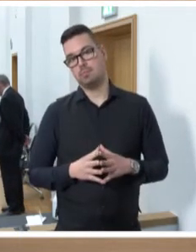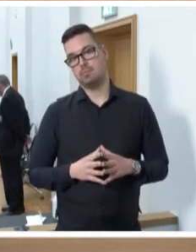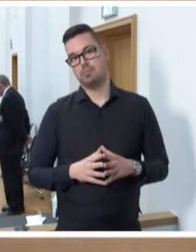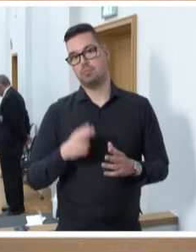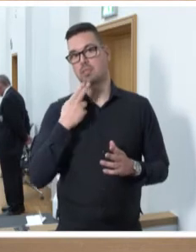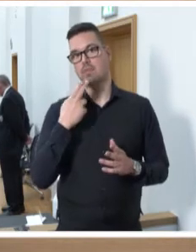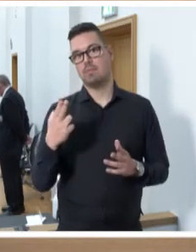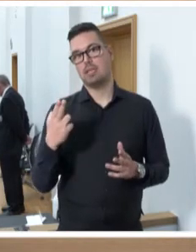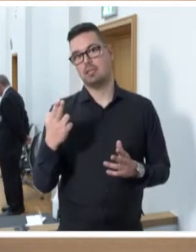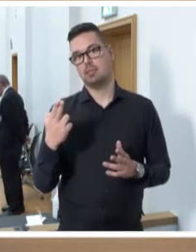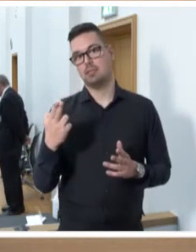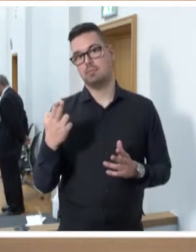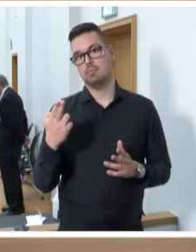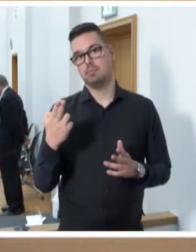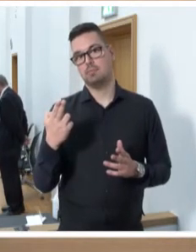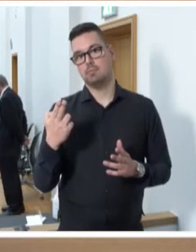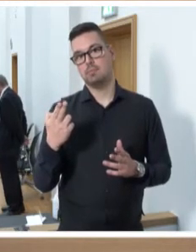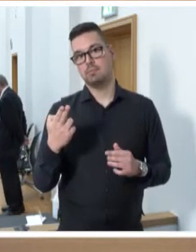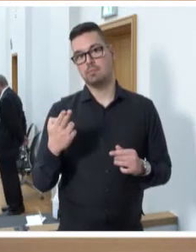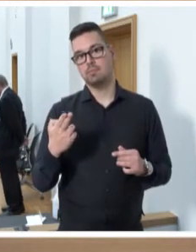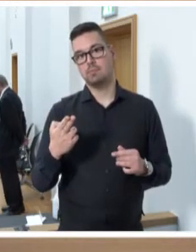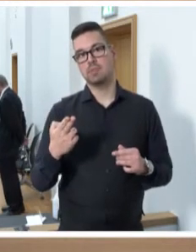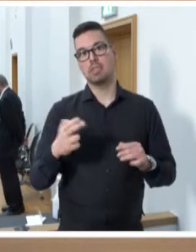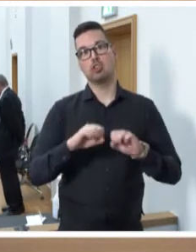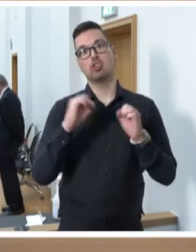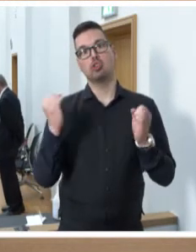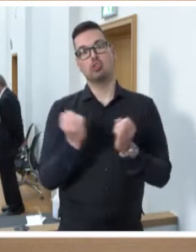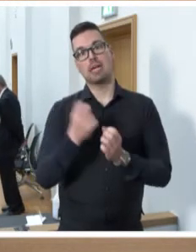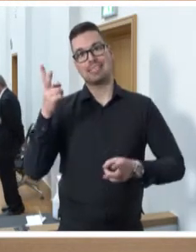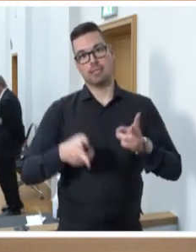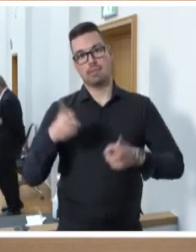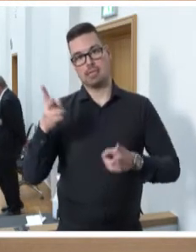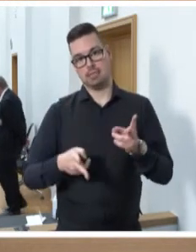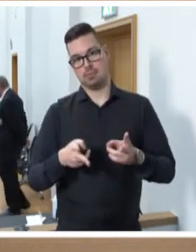empfehlen, entsprechend dem Antrag der Staatsanwaltschaft vom 9. November